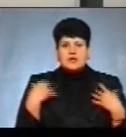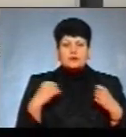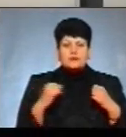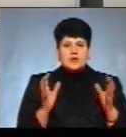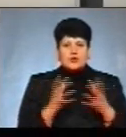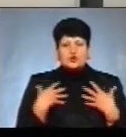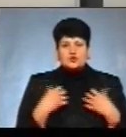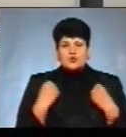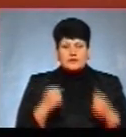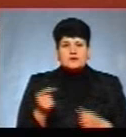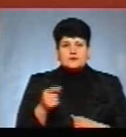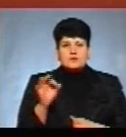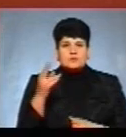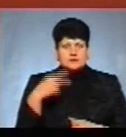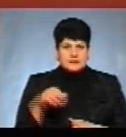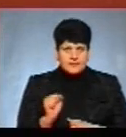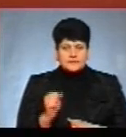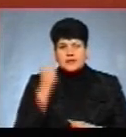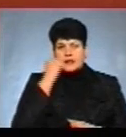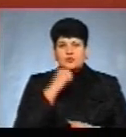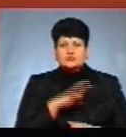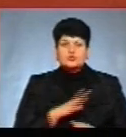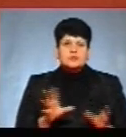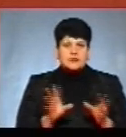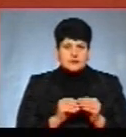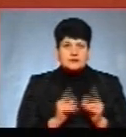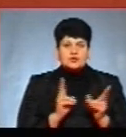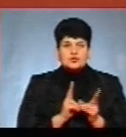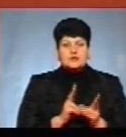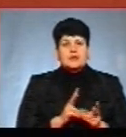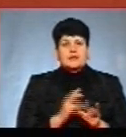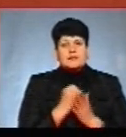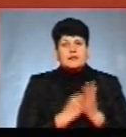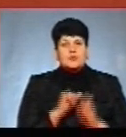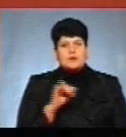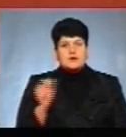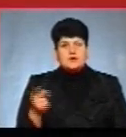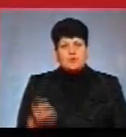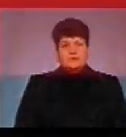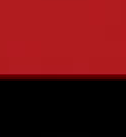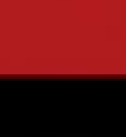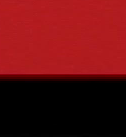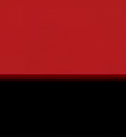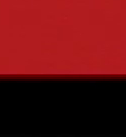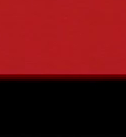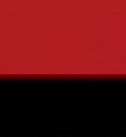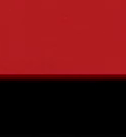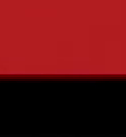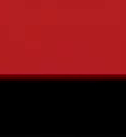начальником управління охорони здоров'я Тернопільської облдержадміністрації. Я вам дякую, що були з нами. До зустрічі на телеканалі UA Тернопіль. Бачення.